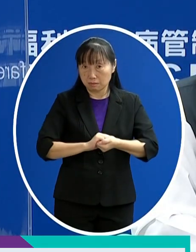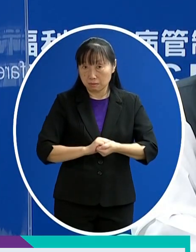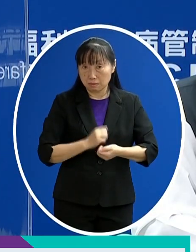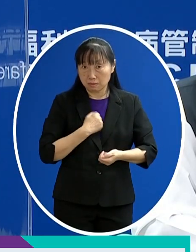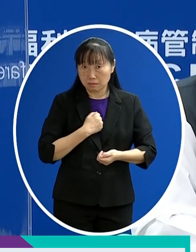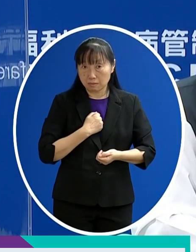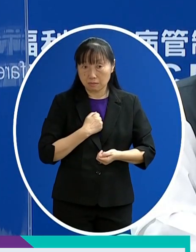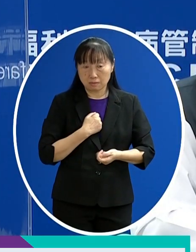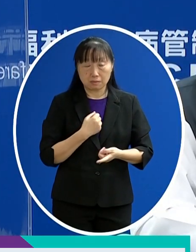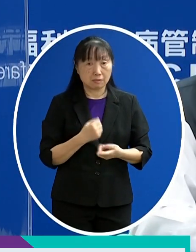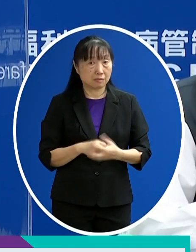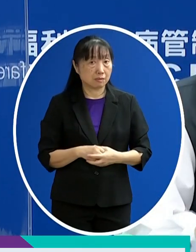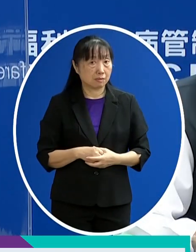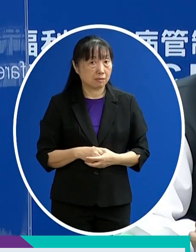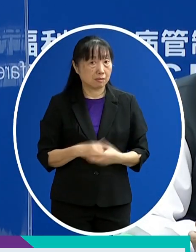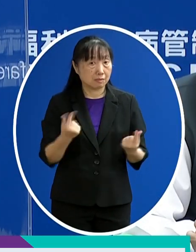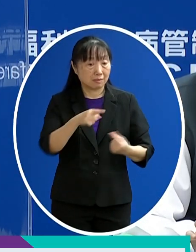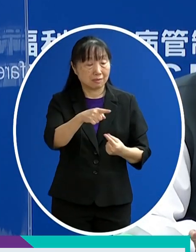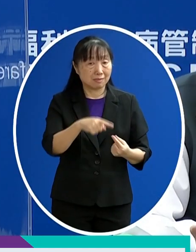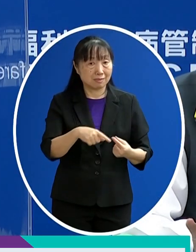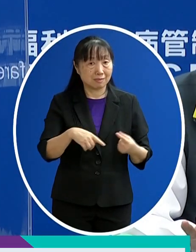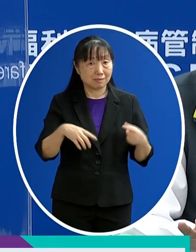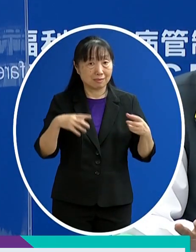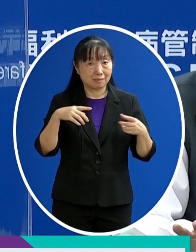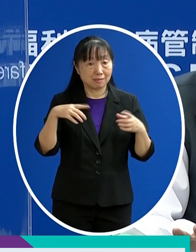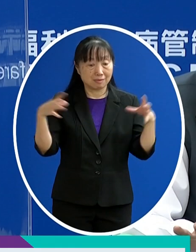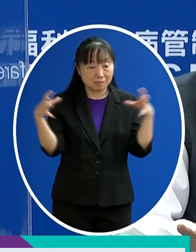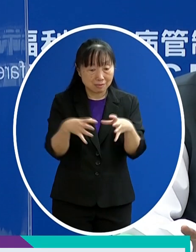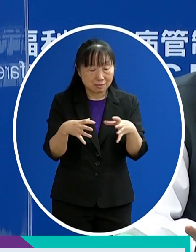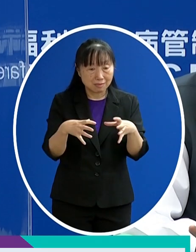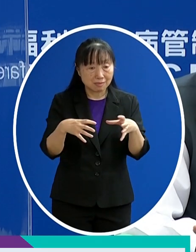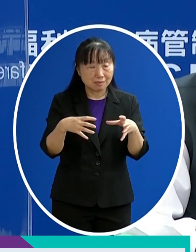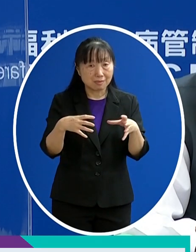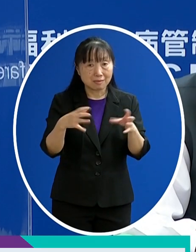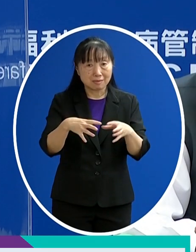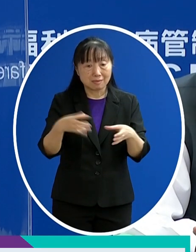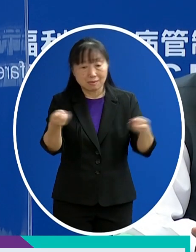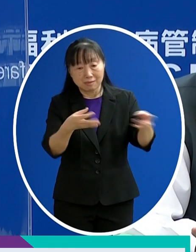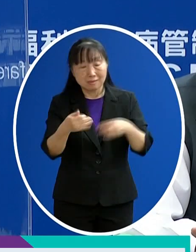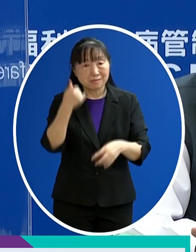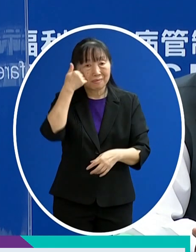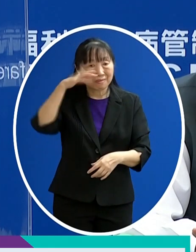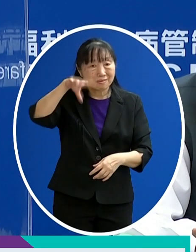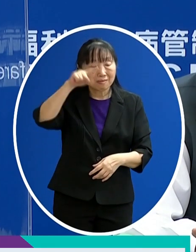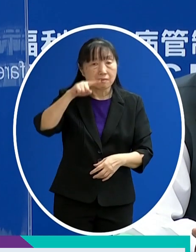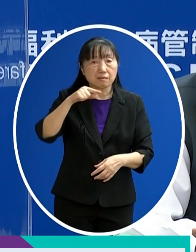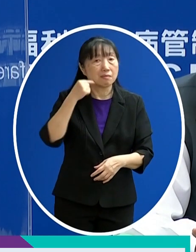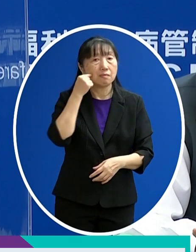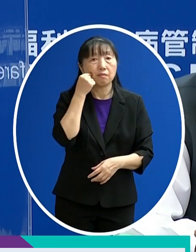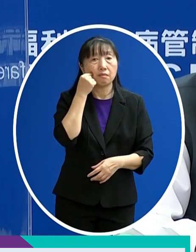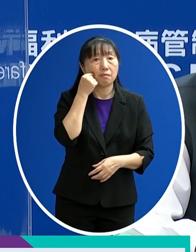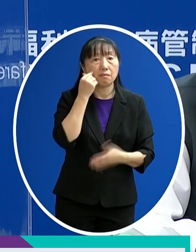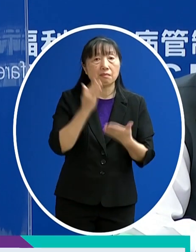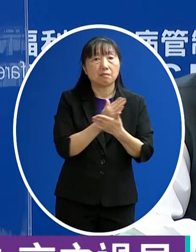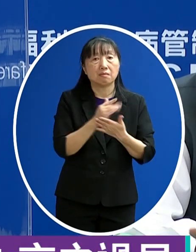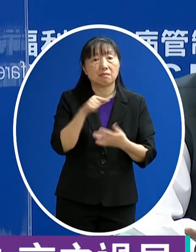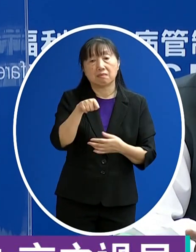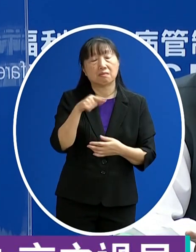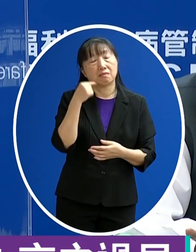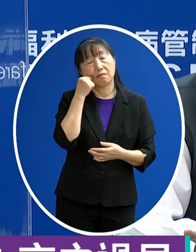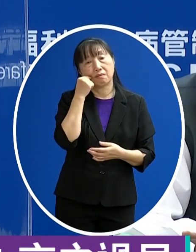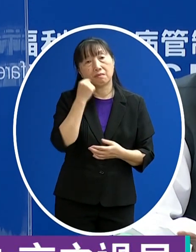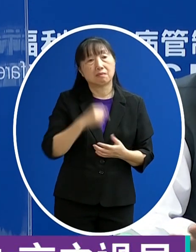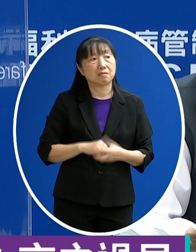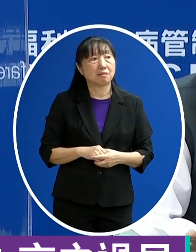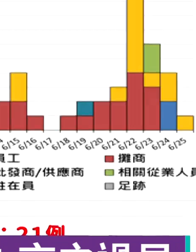就要来断定说这样的一个群聚里面哪一个人是源头，坦白讲我觉得言之过早。 中央流行疫情指